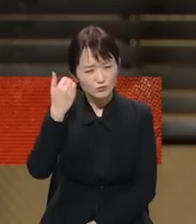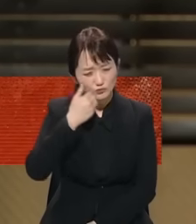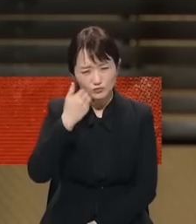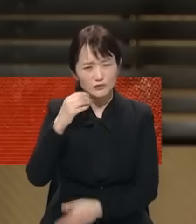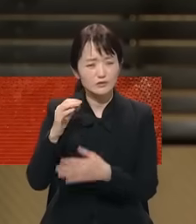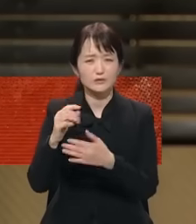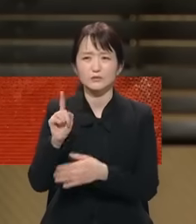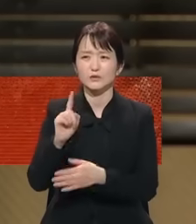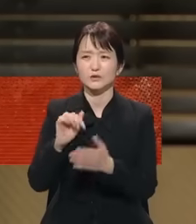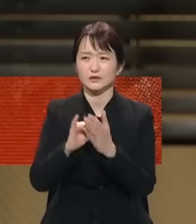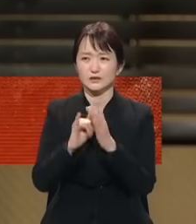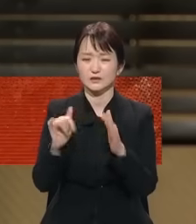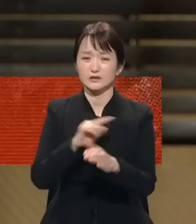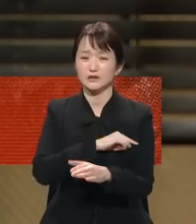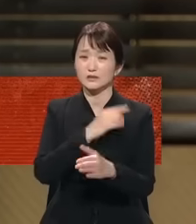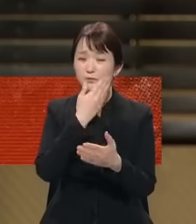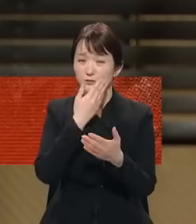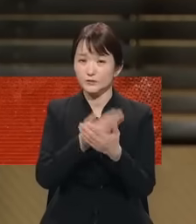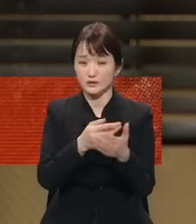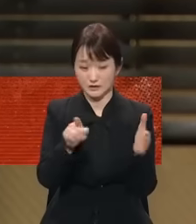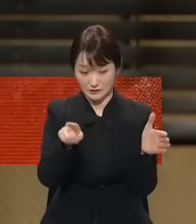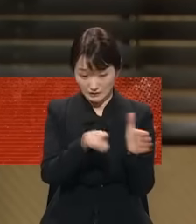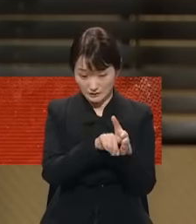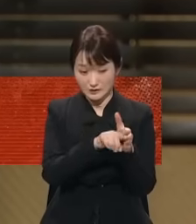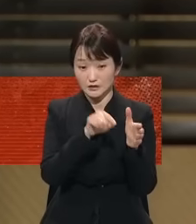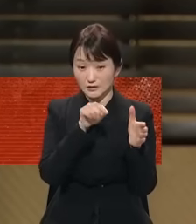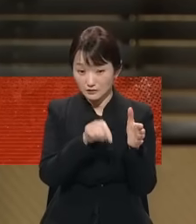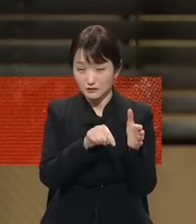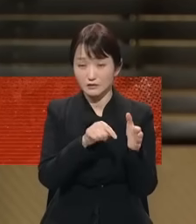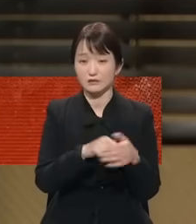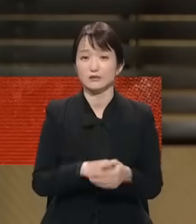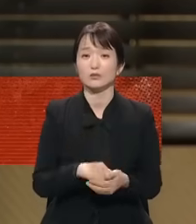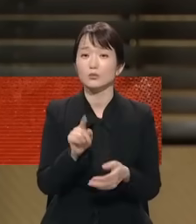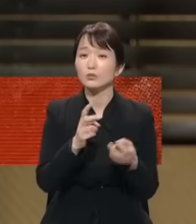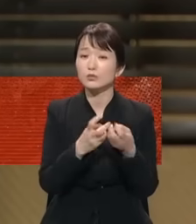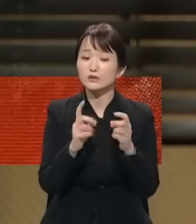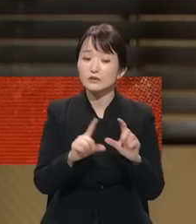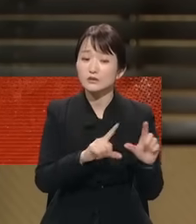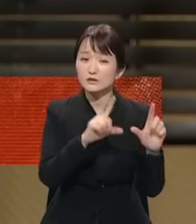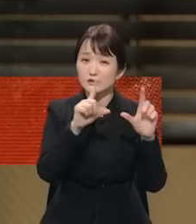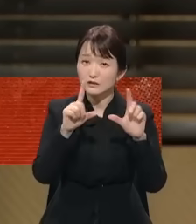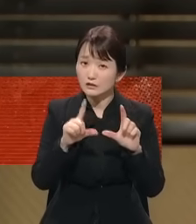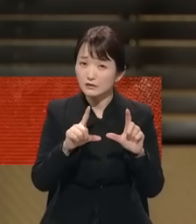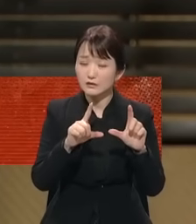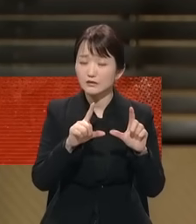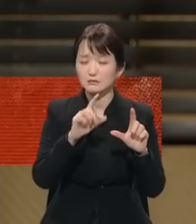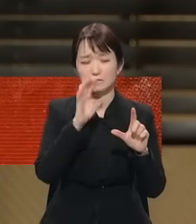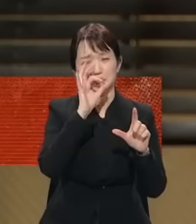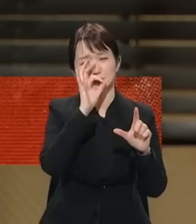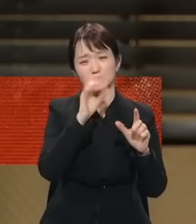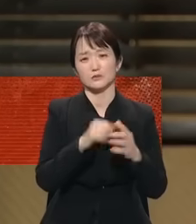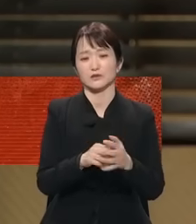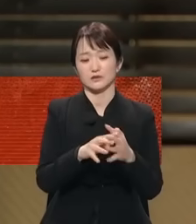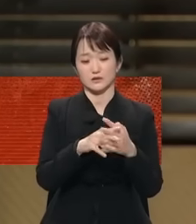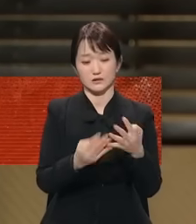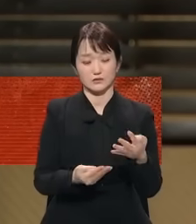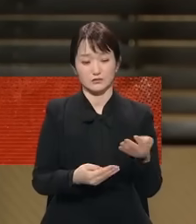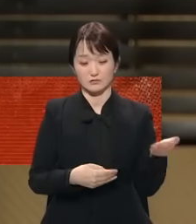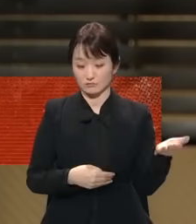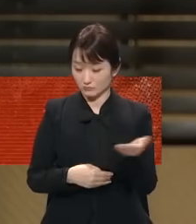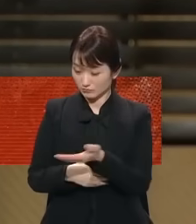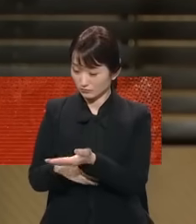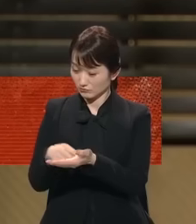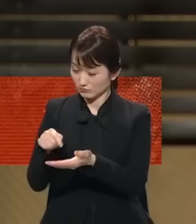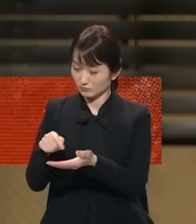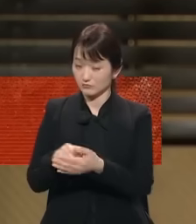간에 가족에 있어서 가장 중요한 건 신뢰입니다. 안 그러면 어떻게 삶을 같이 살 수 있겠어요. 뭐 영수증 끊어라고 진짜 아닌 게